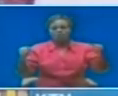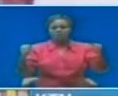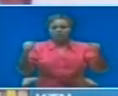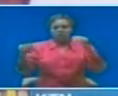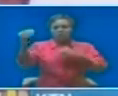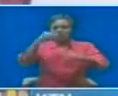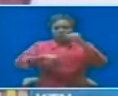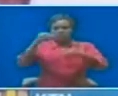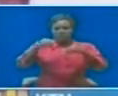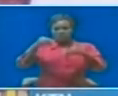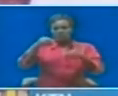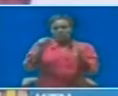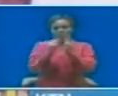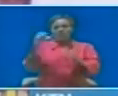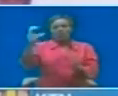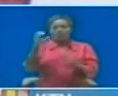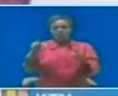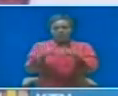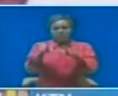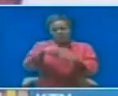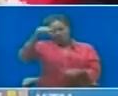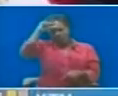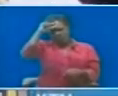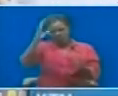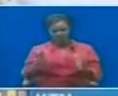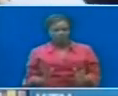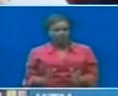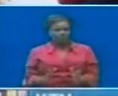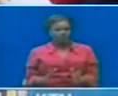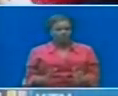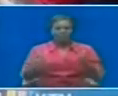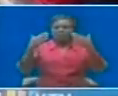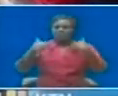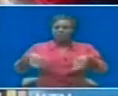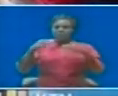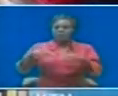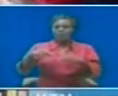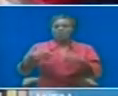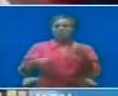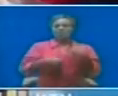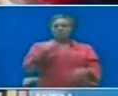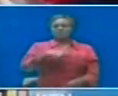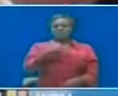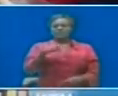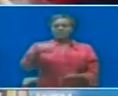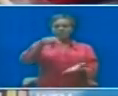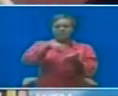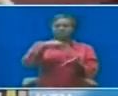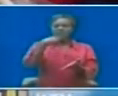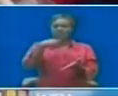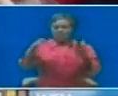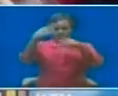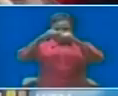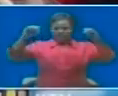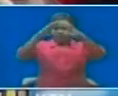the referendum pushed by CORD and the Council of Governors. Sasa wale wanaozunguka, wanaosimama wakisema to sell the state house ni